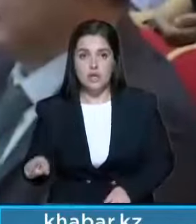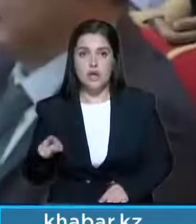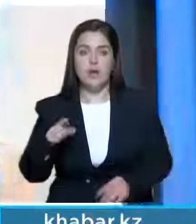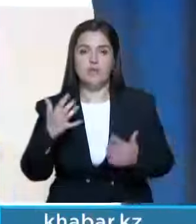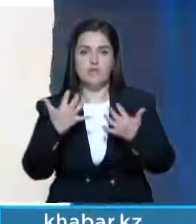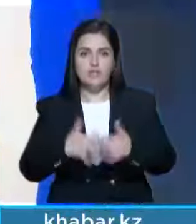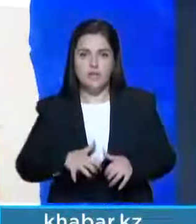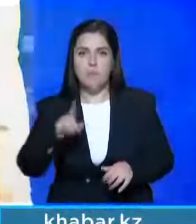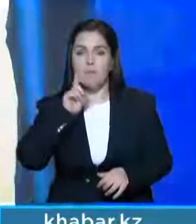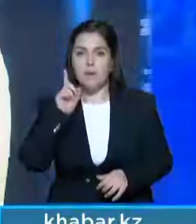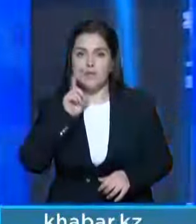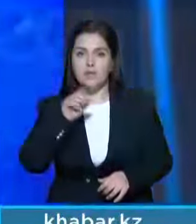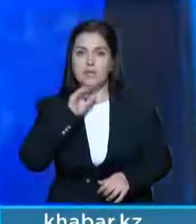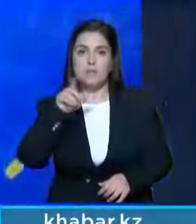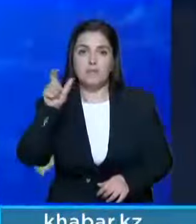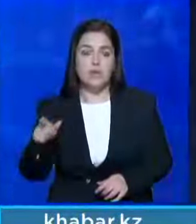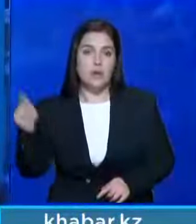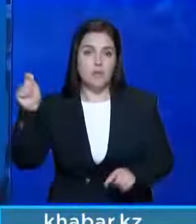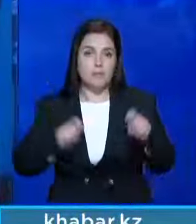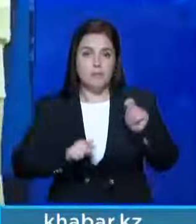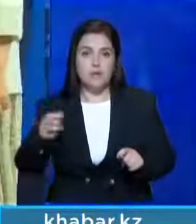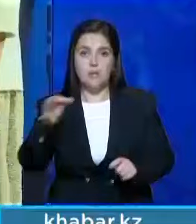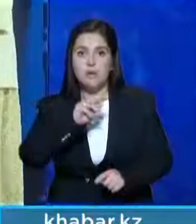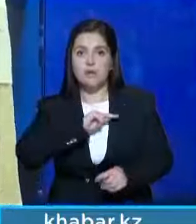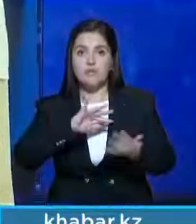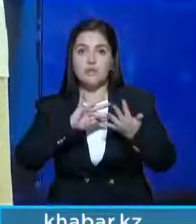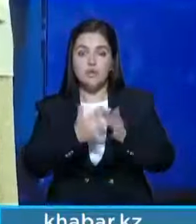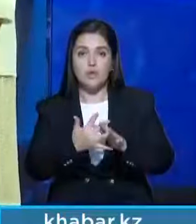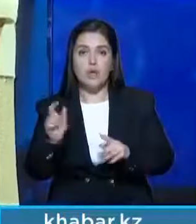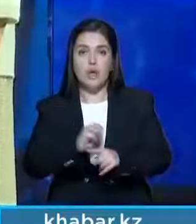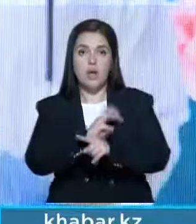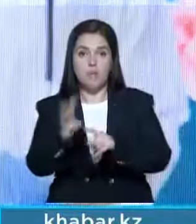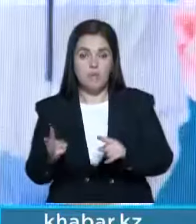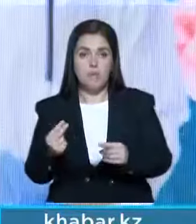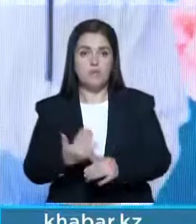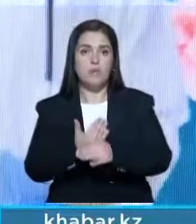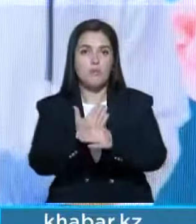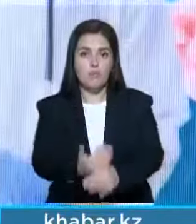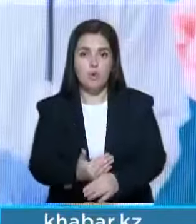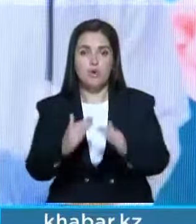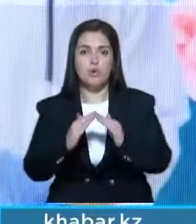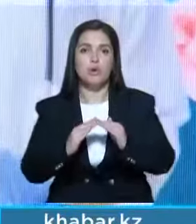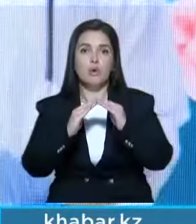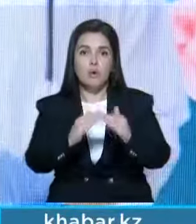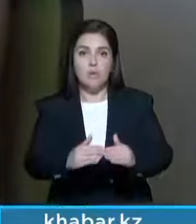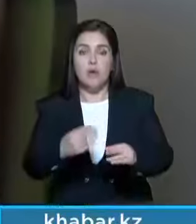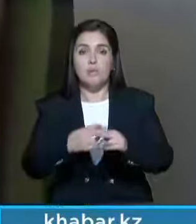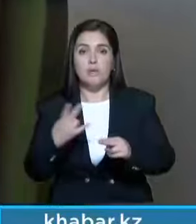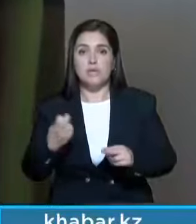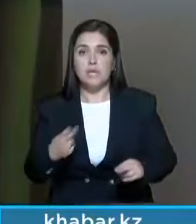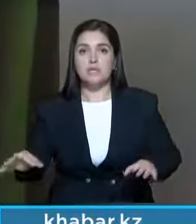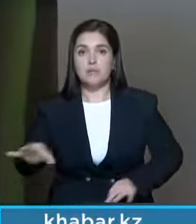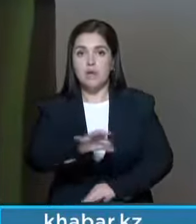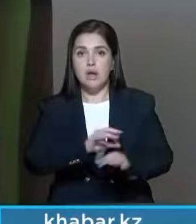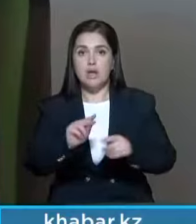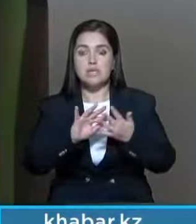В их числе также молодые специалисты, которые приехали из других областей работать в селах. Их обеспечивают подъемными и жильем. Ну а в рамках национального проекта